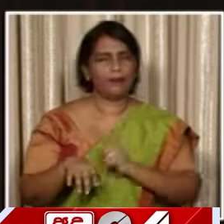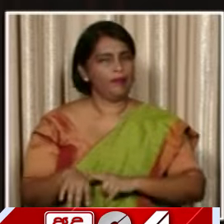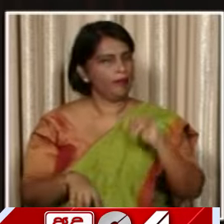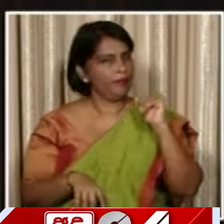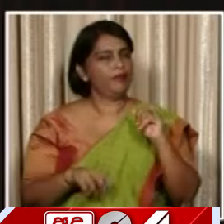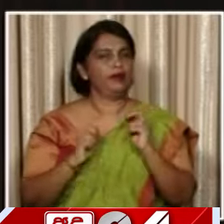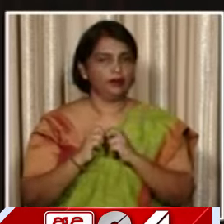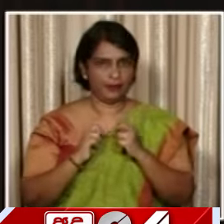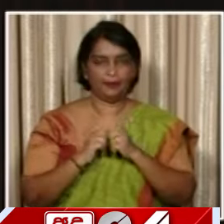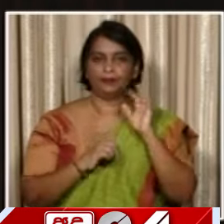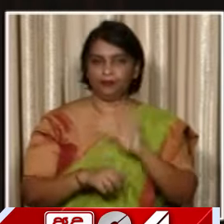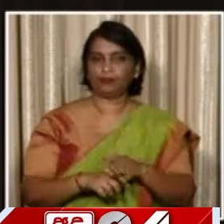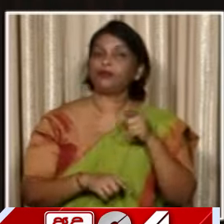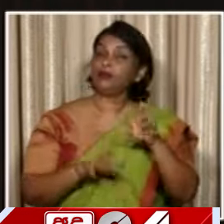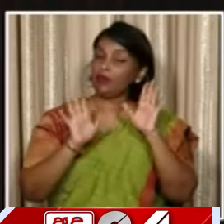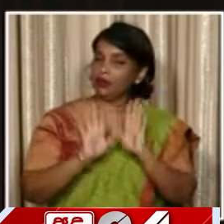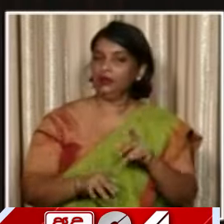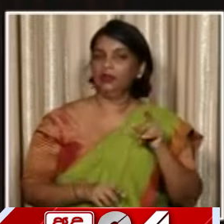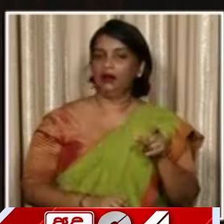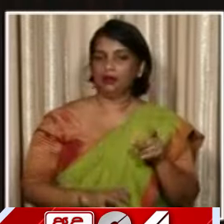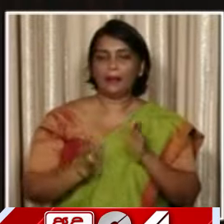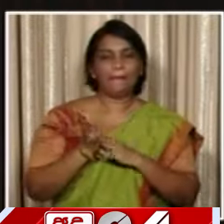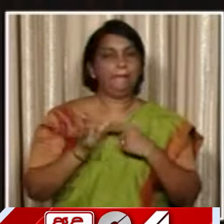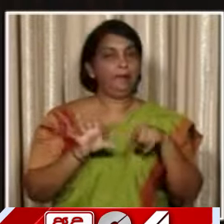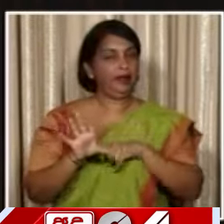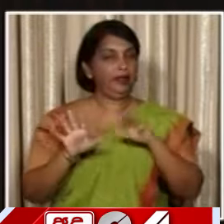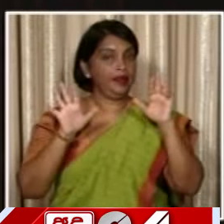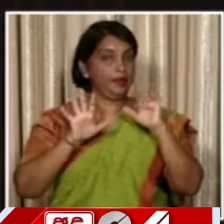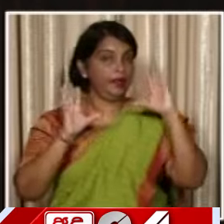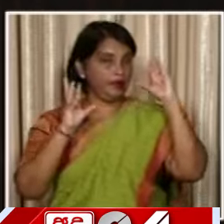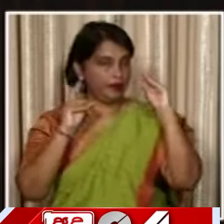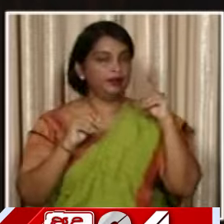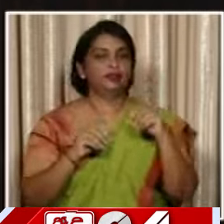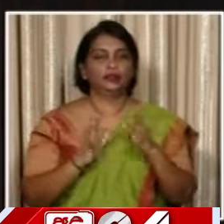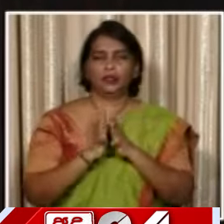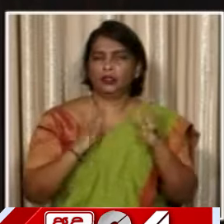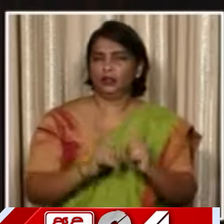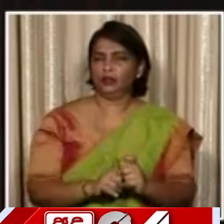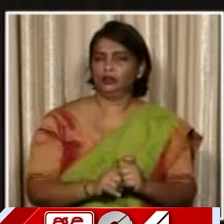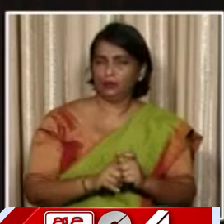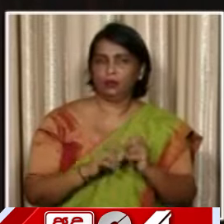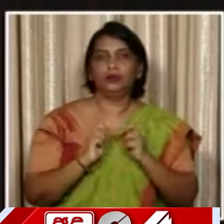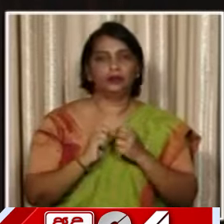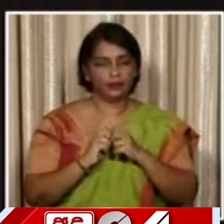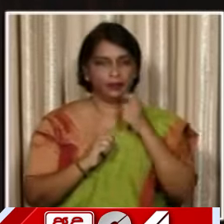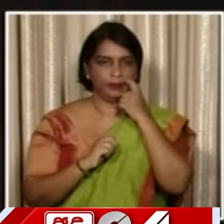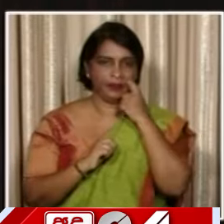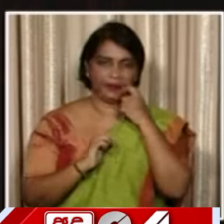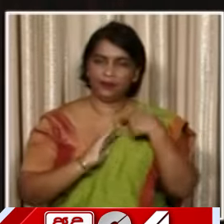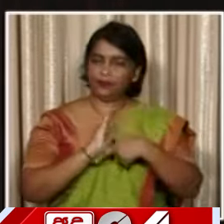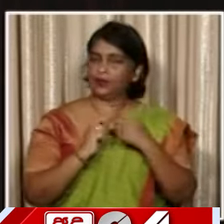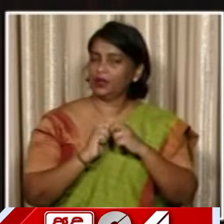අවාසනාවන්ත සිද්ධියක් ඇති වුණා. නමුත් මැයිම් 9 රාත්‍රිය වෙන විට අස්ති බිහිසුන් තත්ත්වයක් ඇති වුණා. රට අරාජික